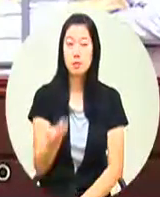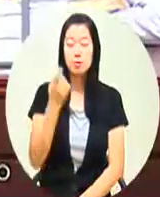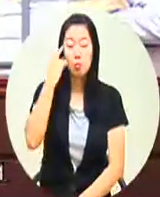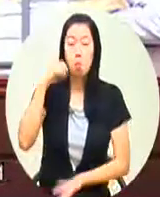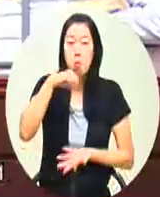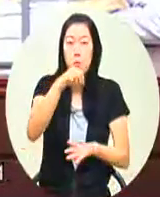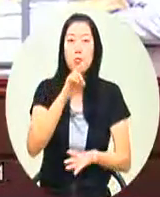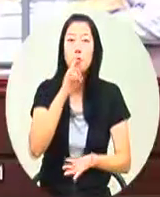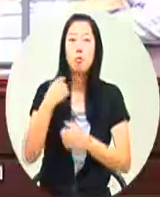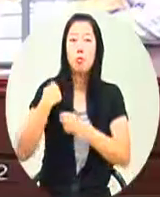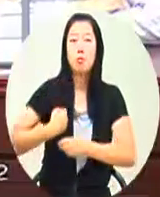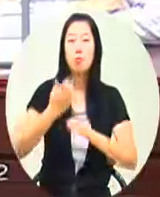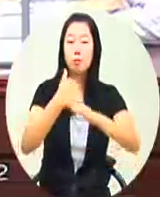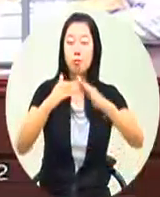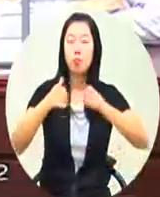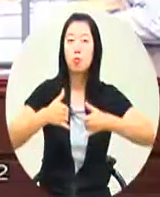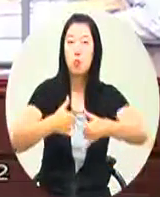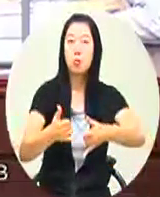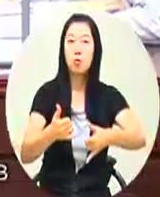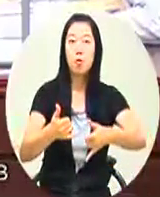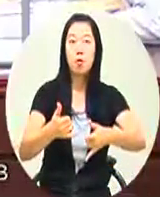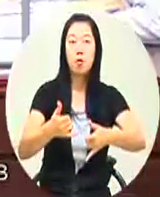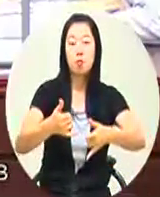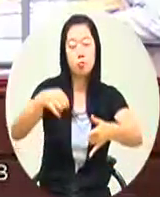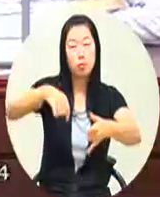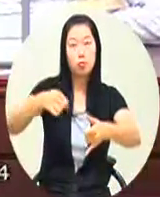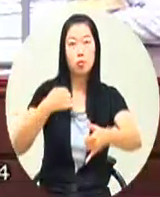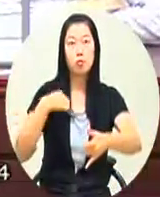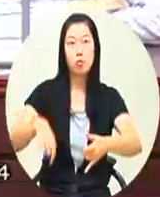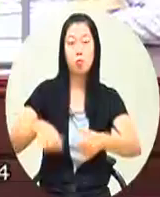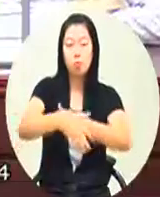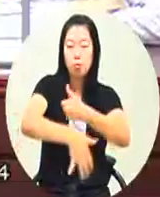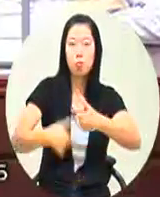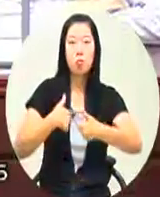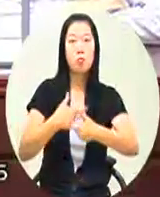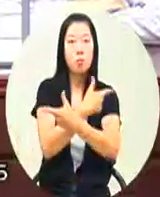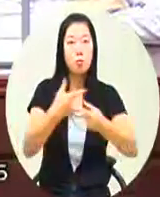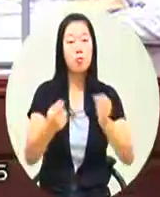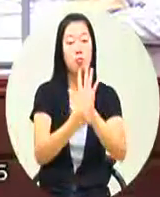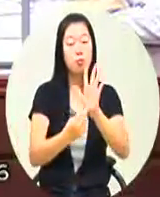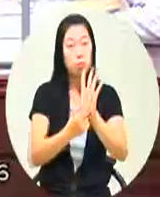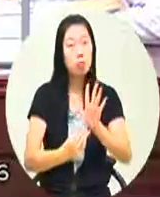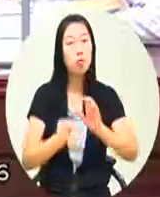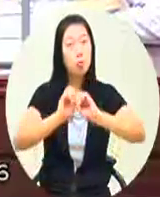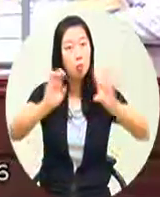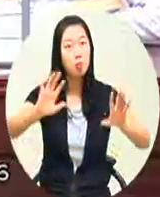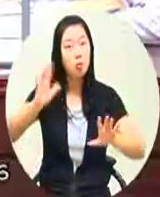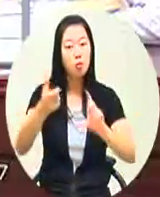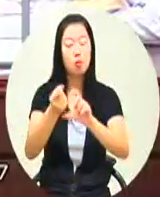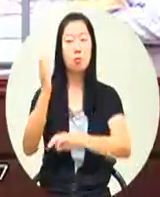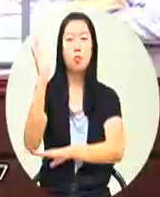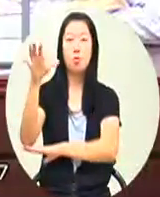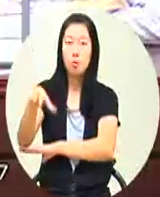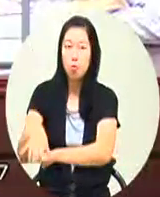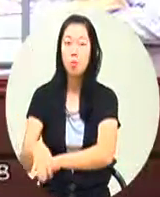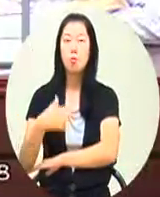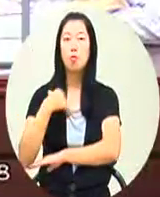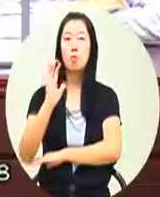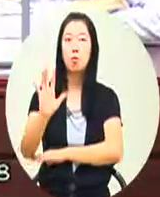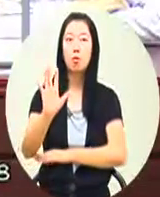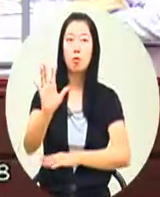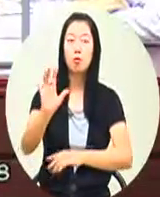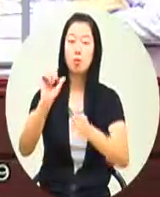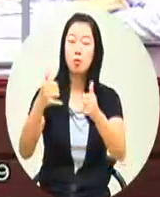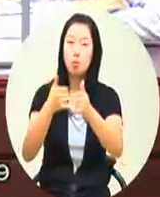校路后面的一个处置，我们局里面是统一办一个会勘做说明，但是区公所他因为有某些民意代